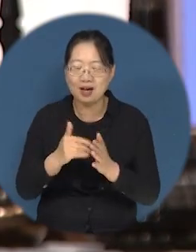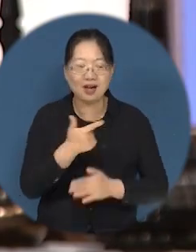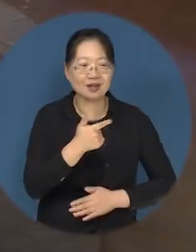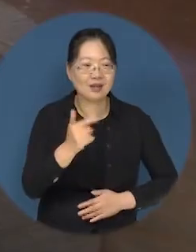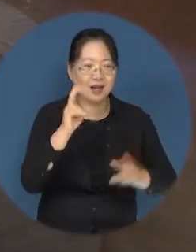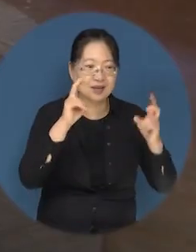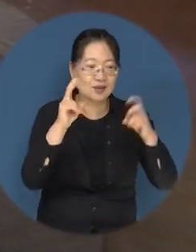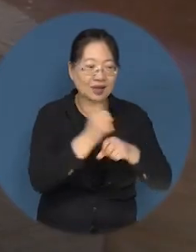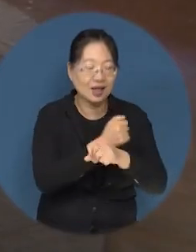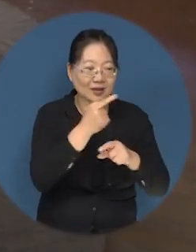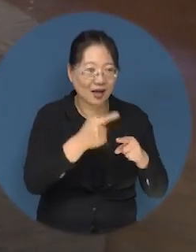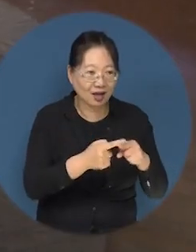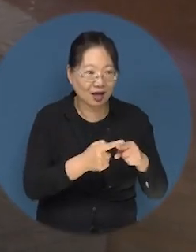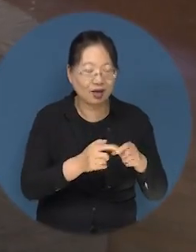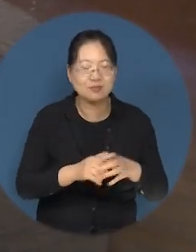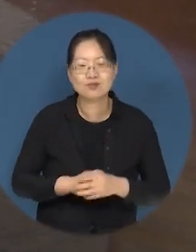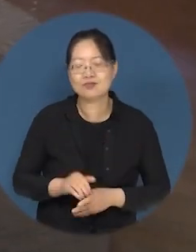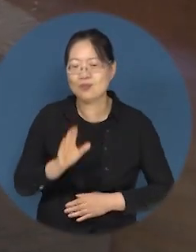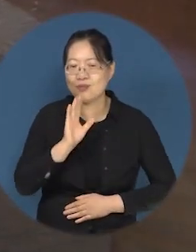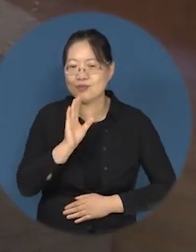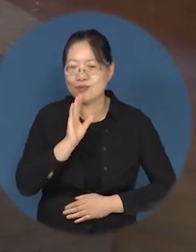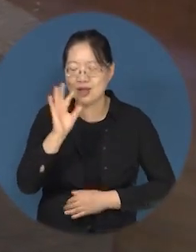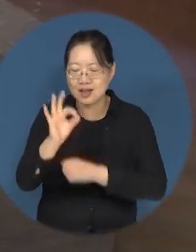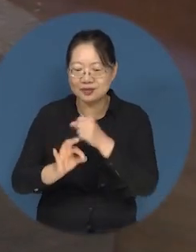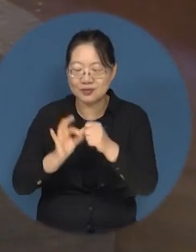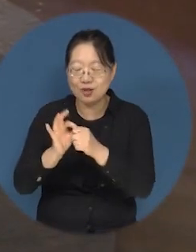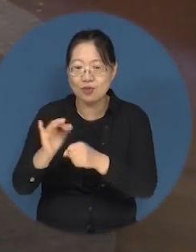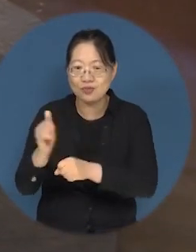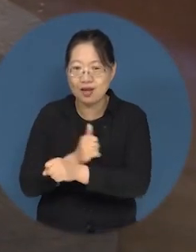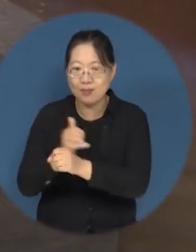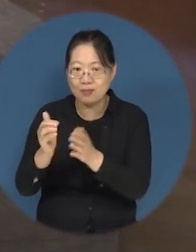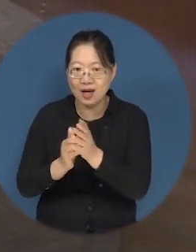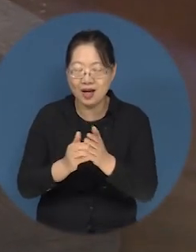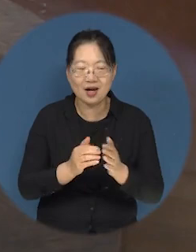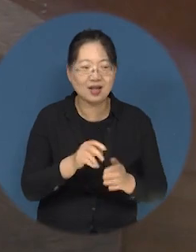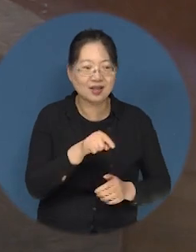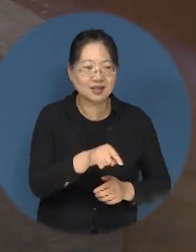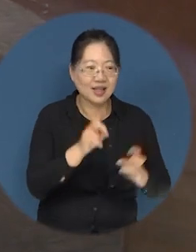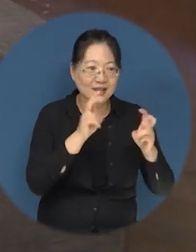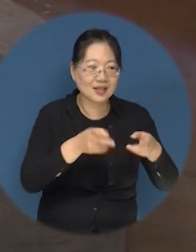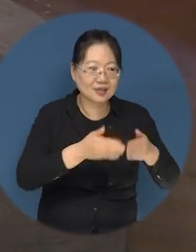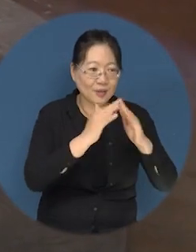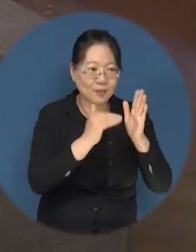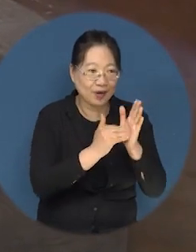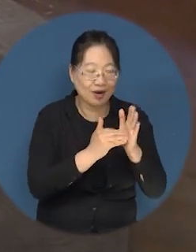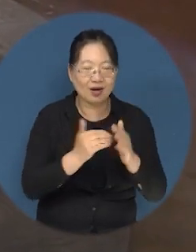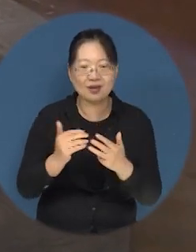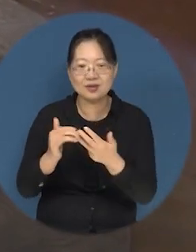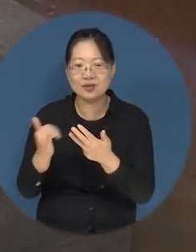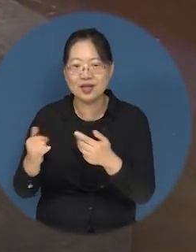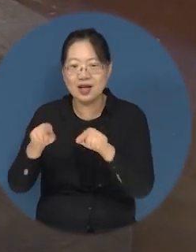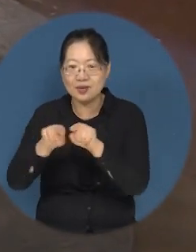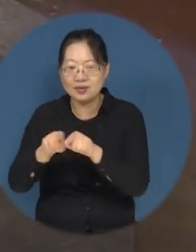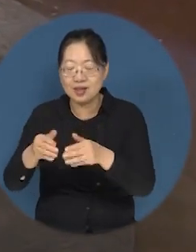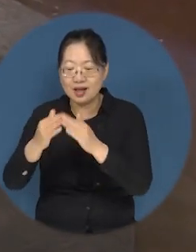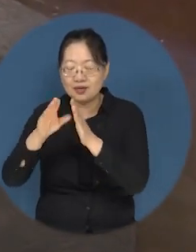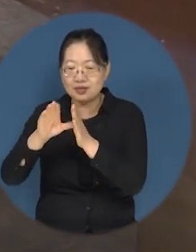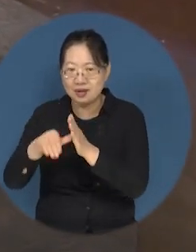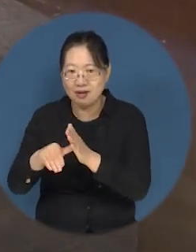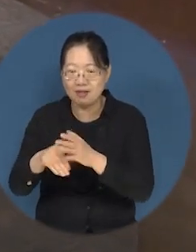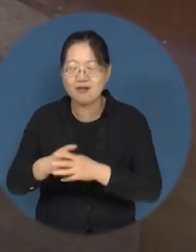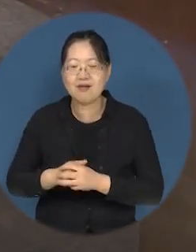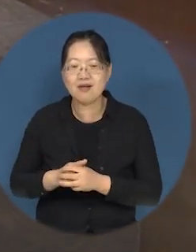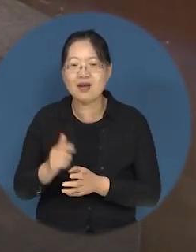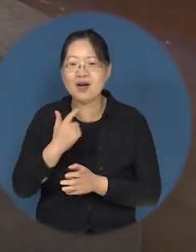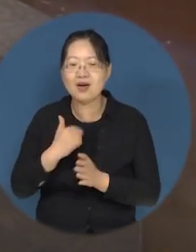다니시다가 예, 삼성에 다녔었습니다. 그러니까요. 예, 10년 다니다가 이거 창업하셨던 거고 예, 뭐 그때 이제 8명이 공동 창업을 할 때 창업을